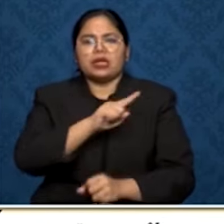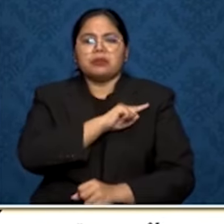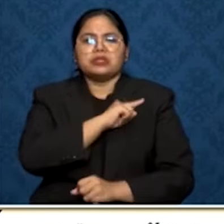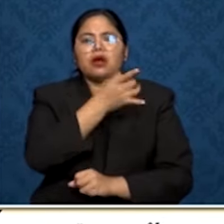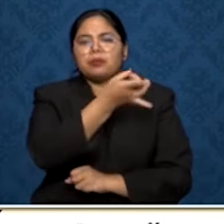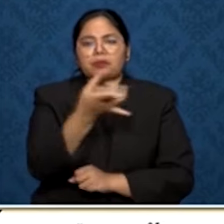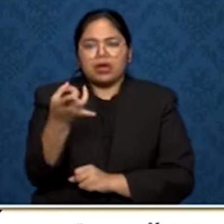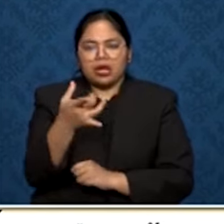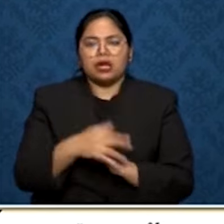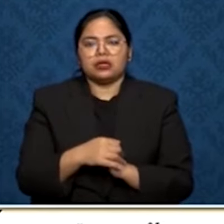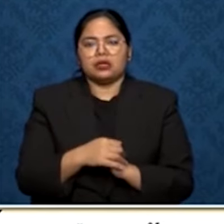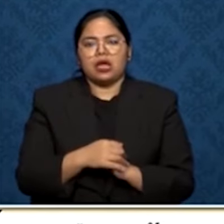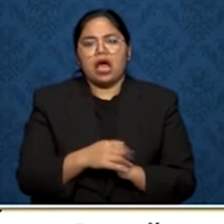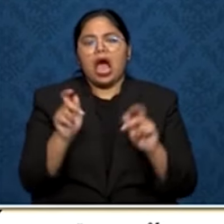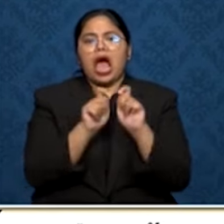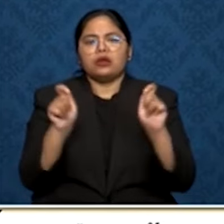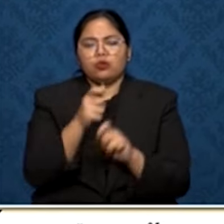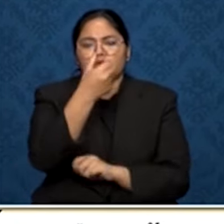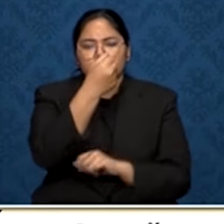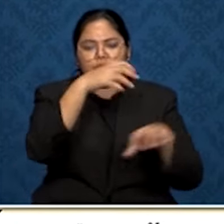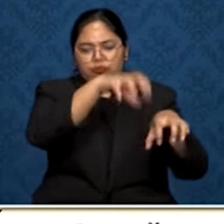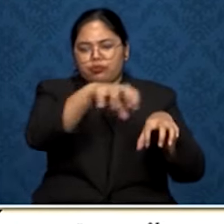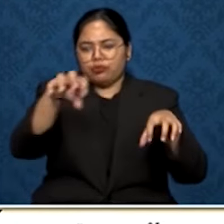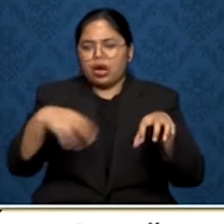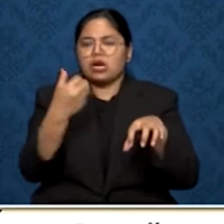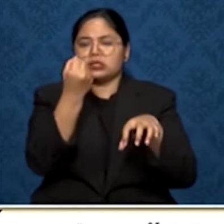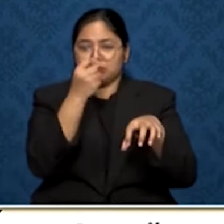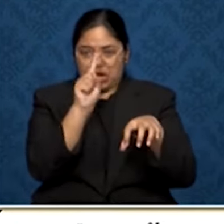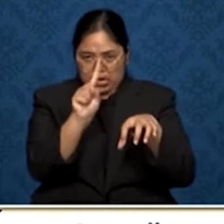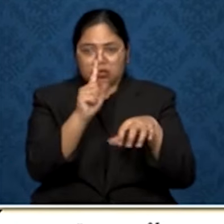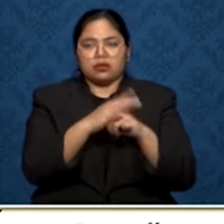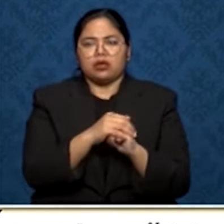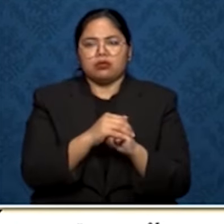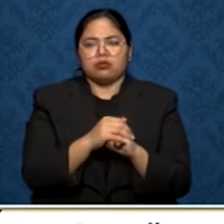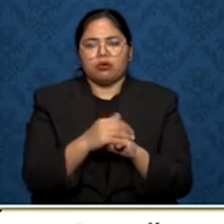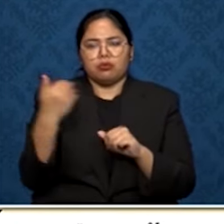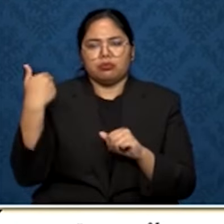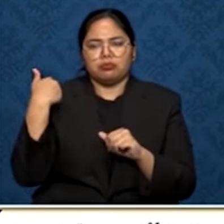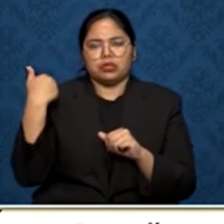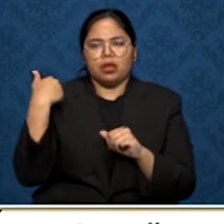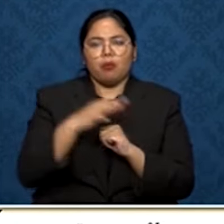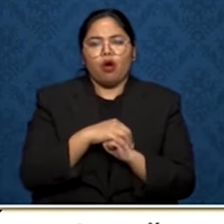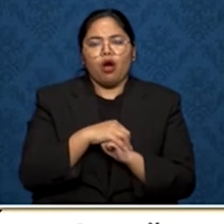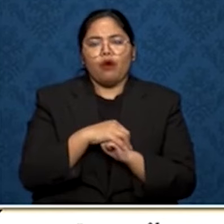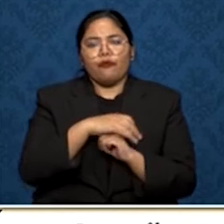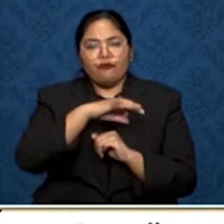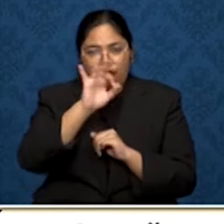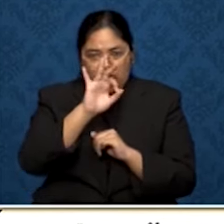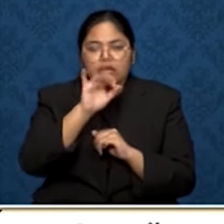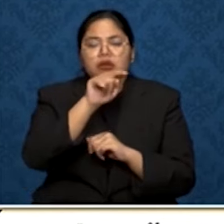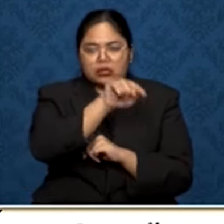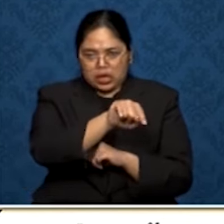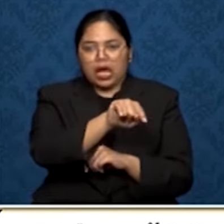าก 11 อันวกรรมการ พบว่าอันวกรรมการเฟศิวอลได้เยอะสุดเลยประมาณ 1,300